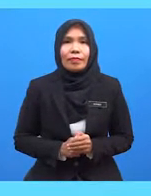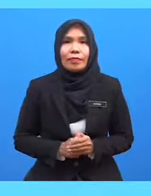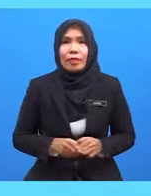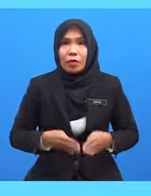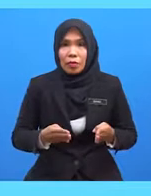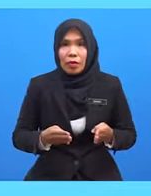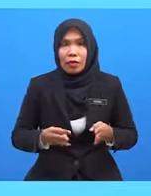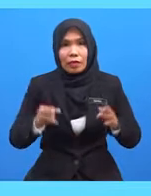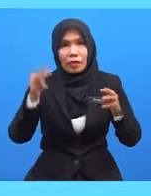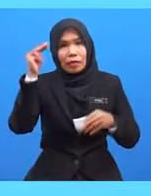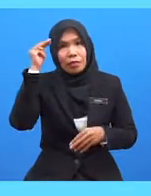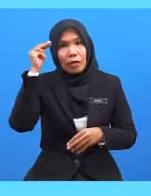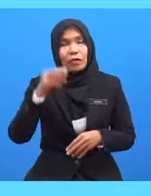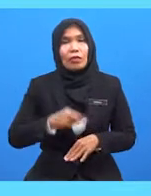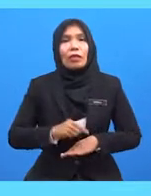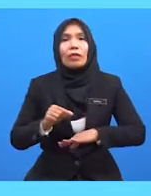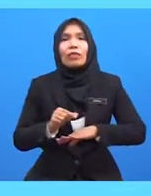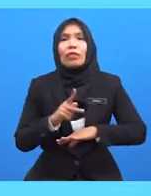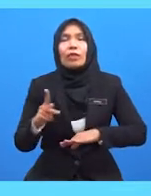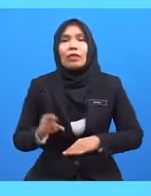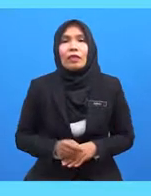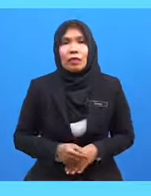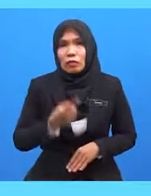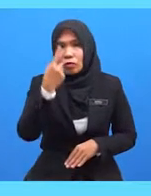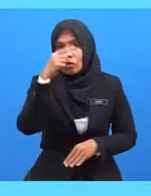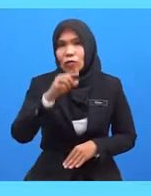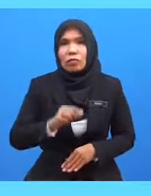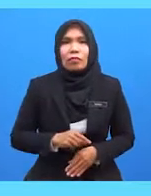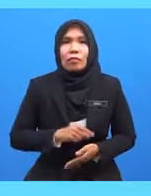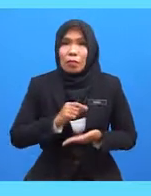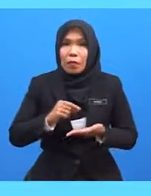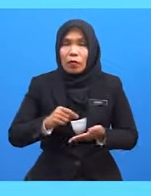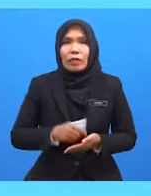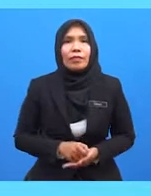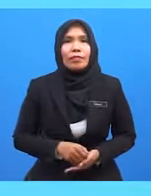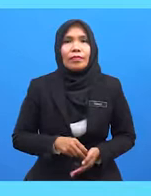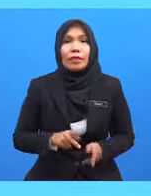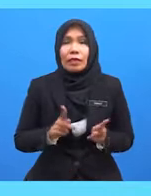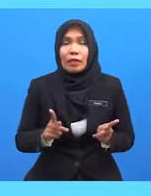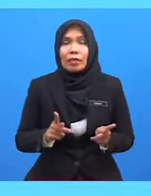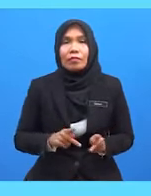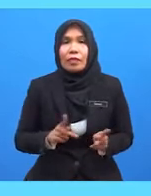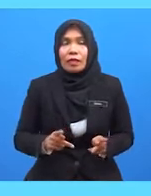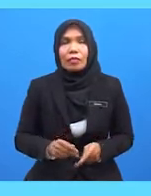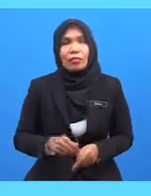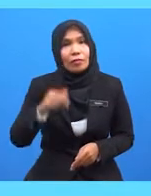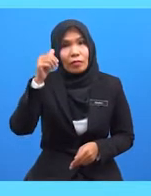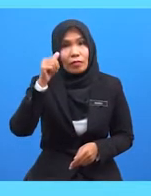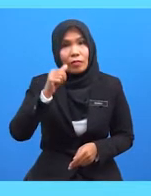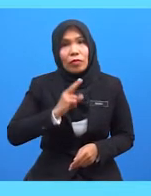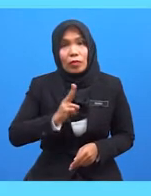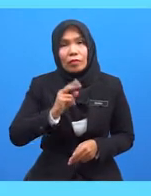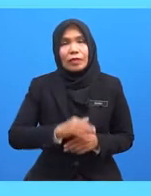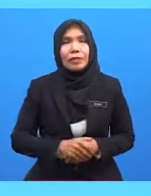Melayu digunakan untuk menulis kitab-kitab agama oleh para ulama. Penulis awal